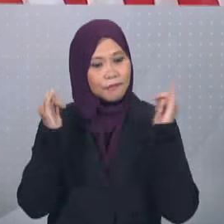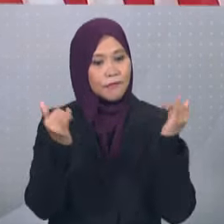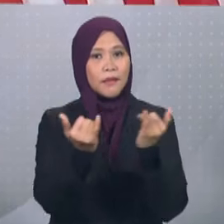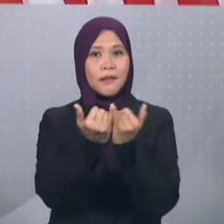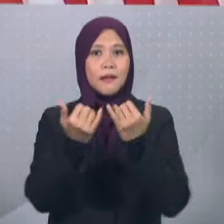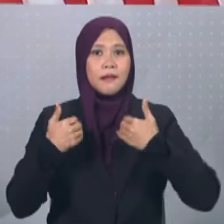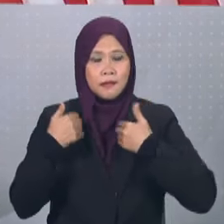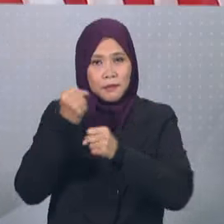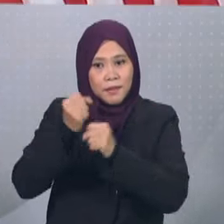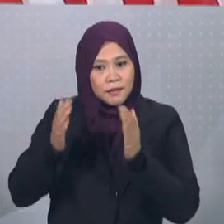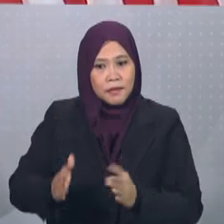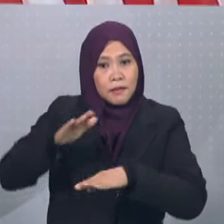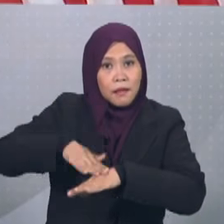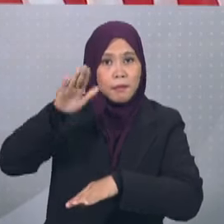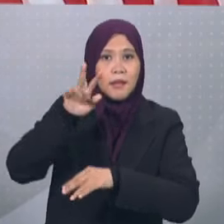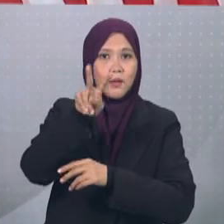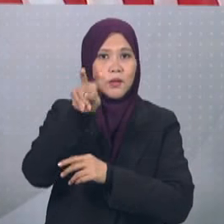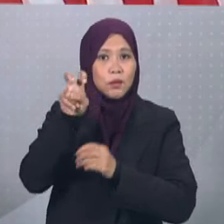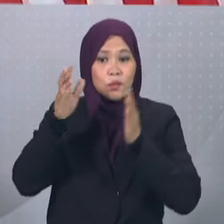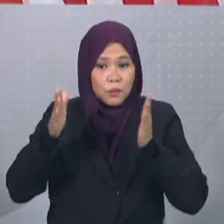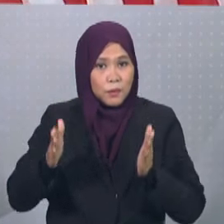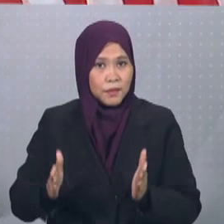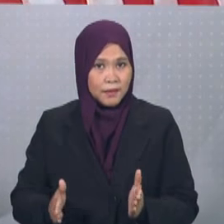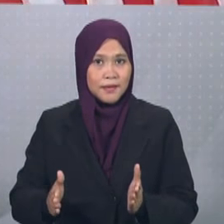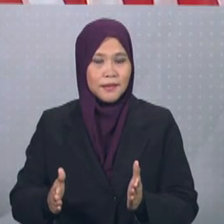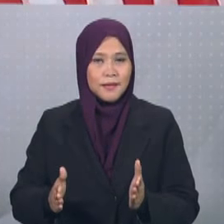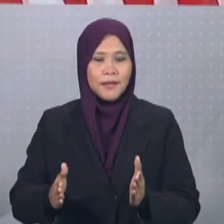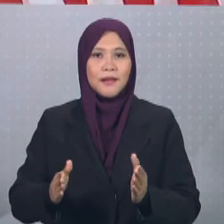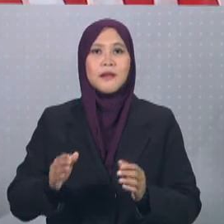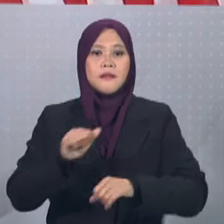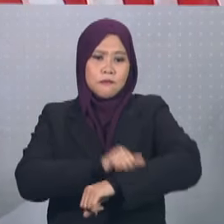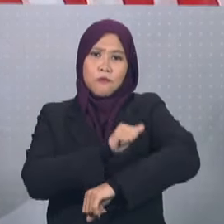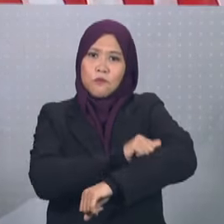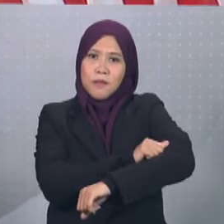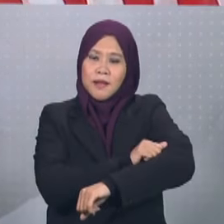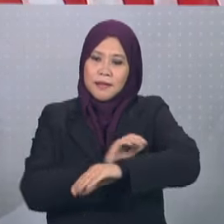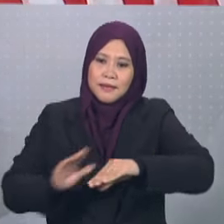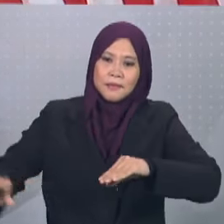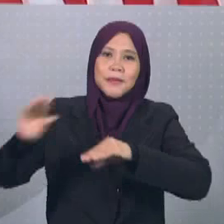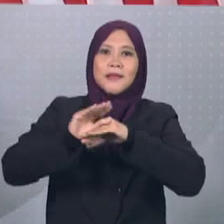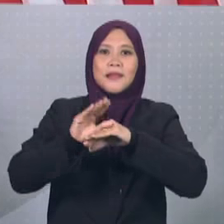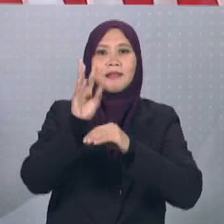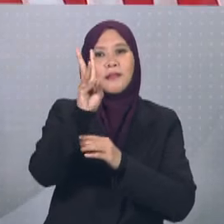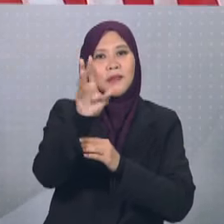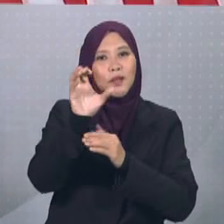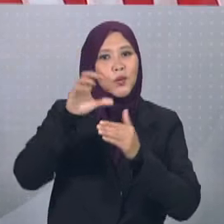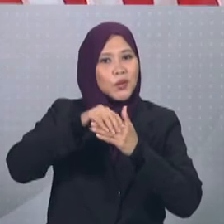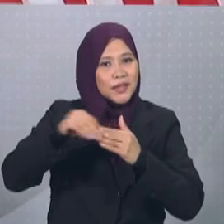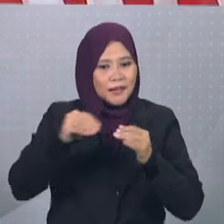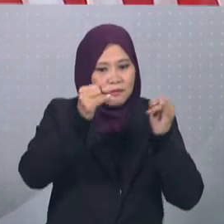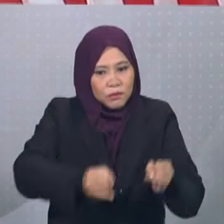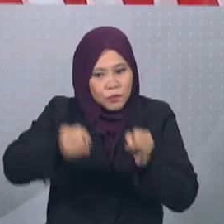yang mempunyai pekerja lebih daripada 200 orang, subsidi upah sebanyak RM600 bagi setiap